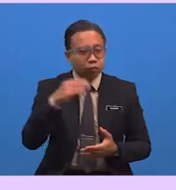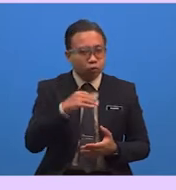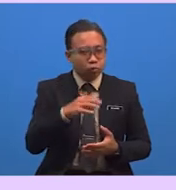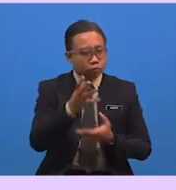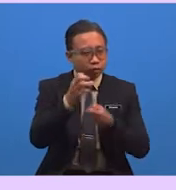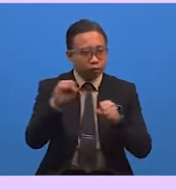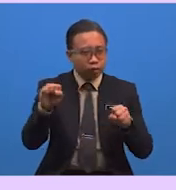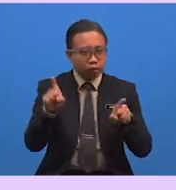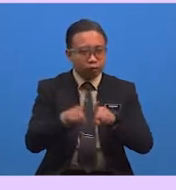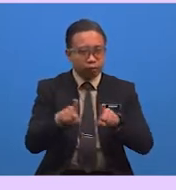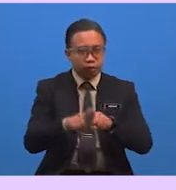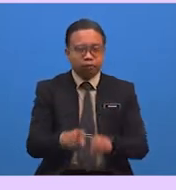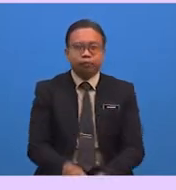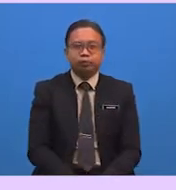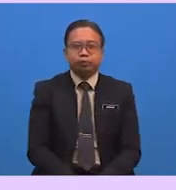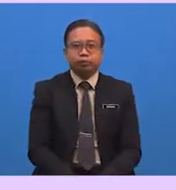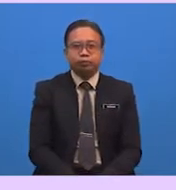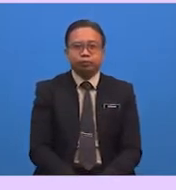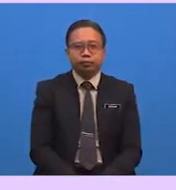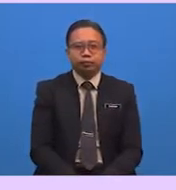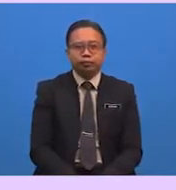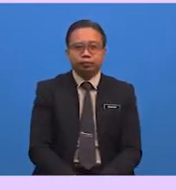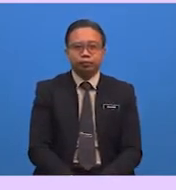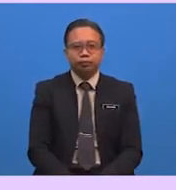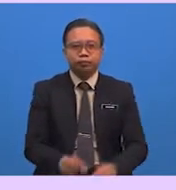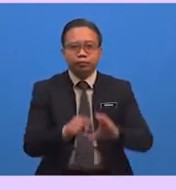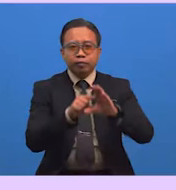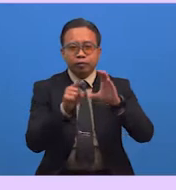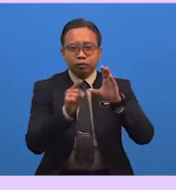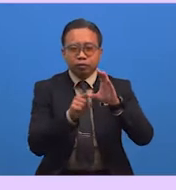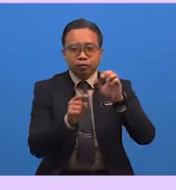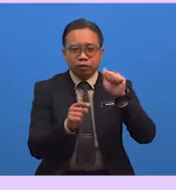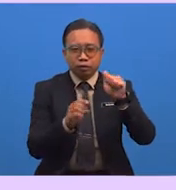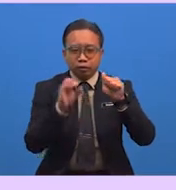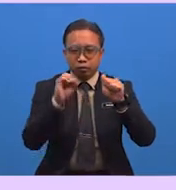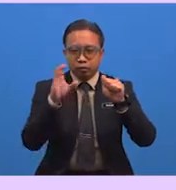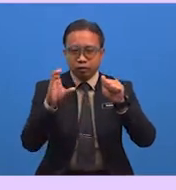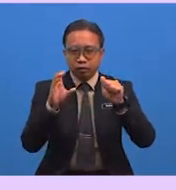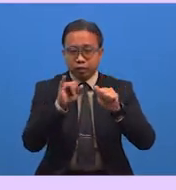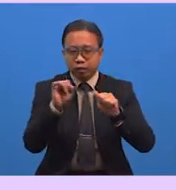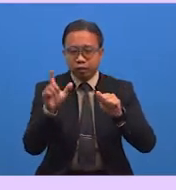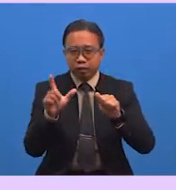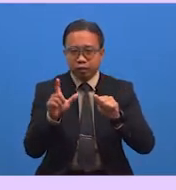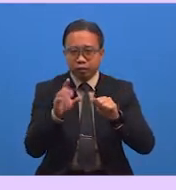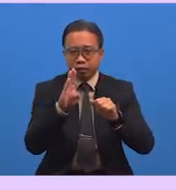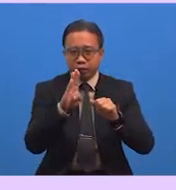kita selesaikan bersama-sama. Sudut AOC dan